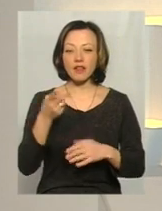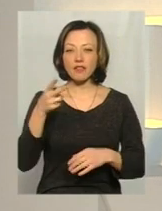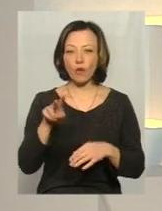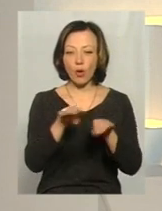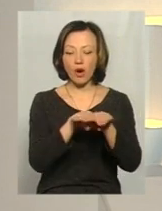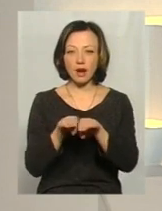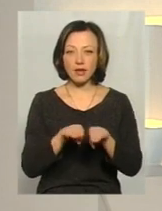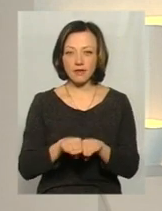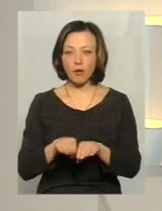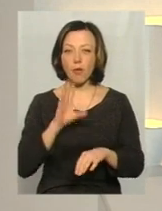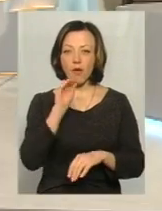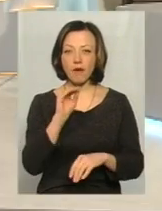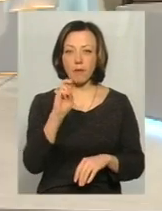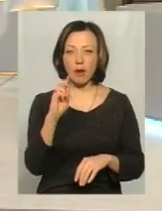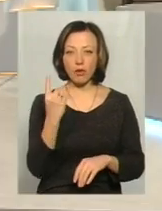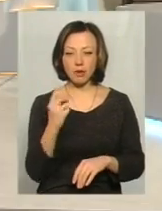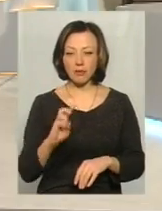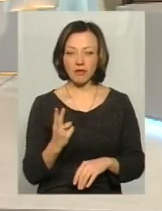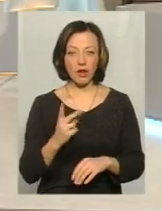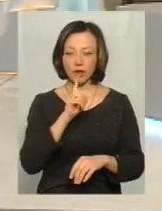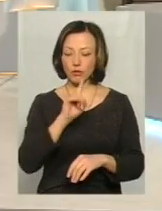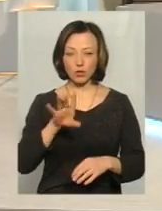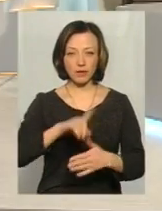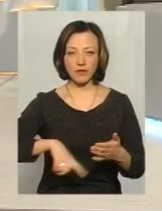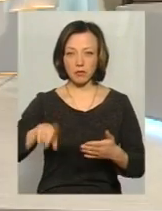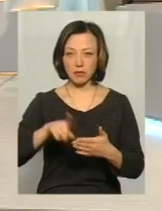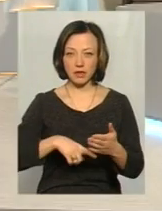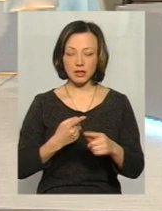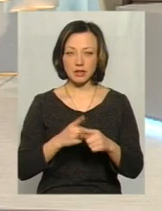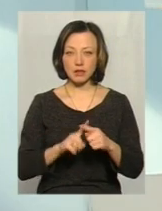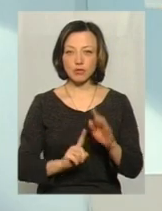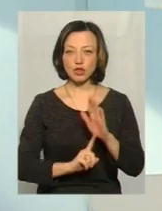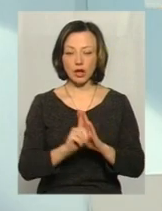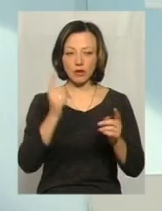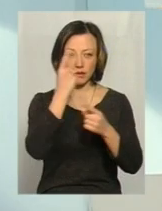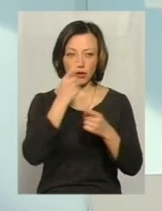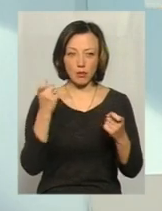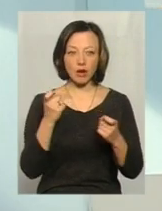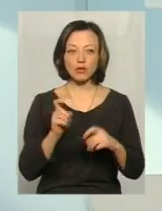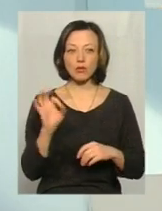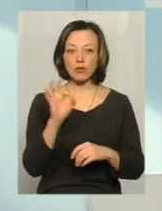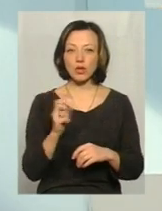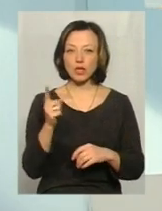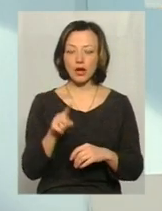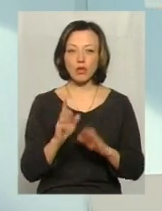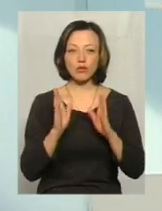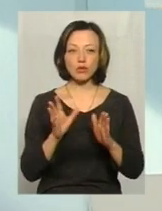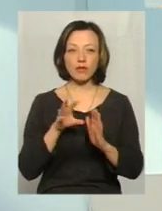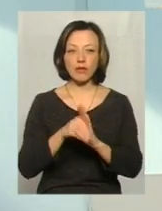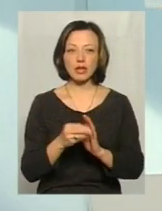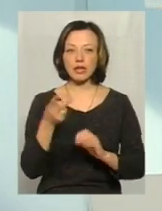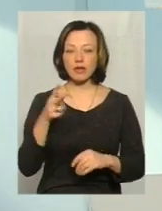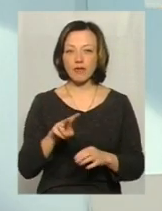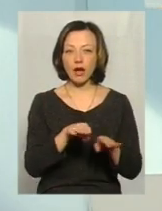мови B1 і B2? Їх не буде. Вони відмінені. Спочатку пішла інформація про те, що будуть введені ці два